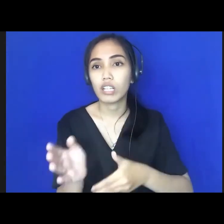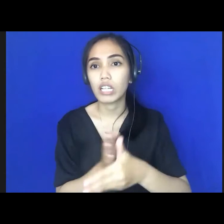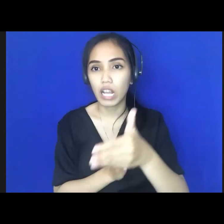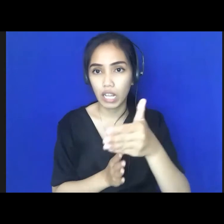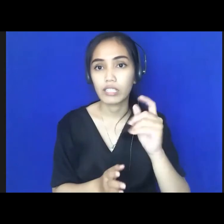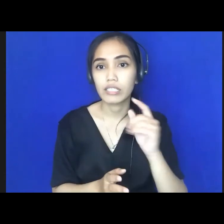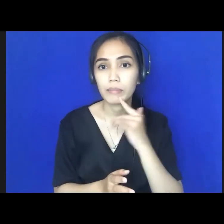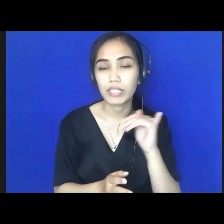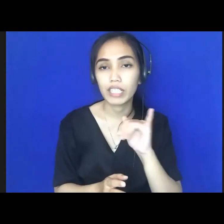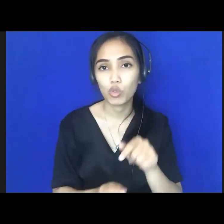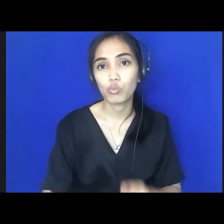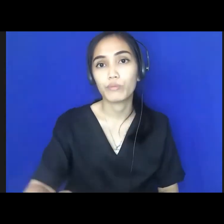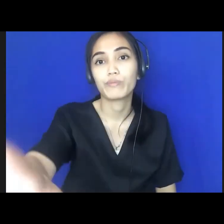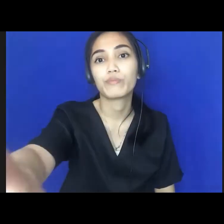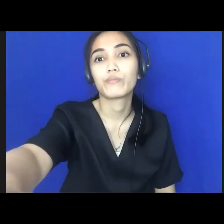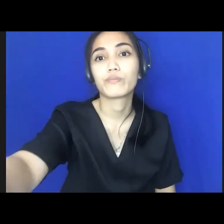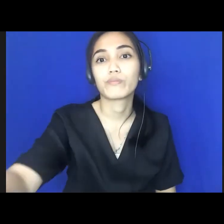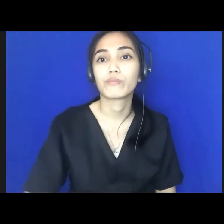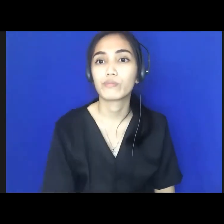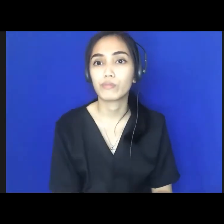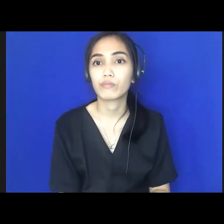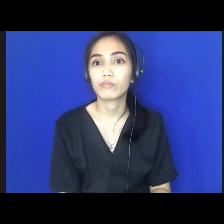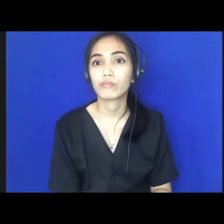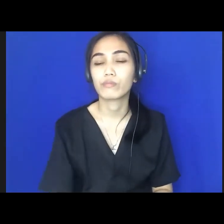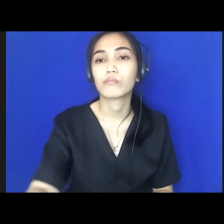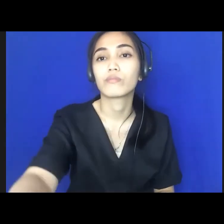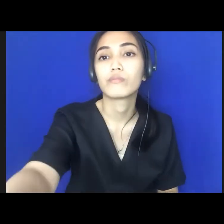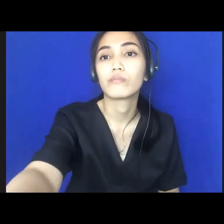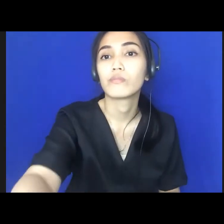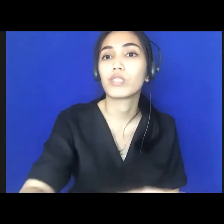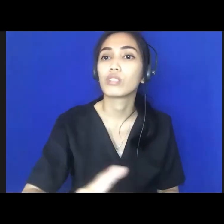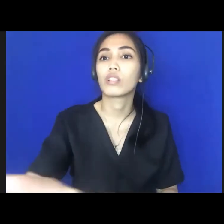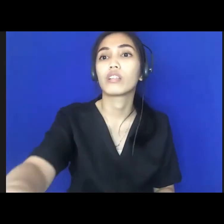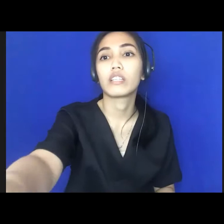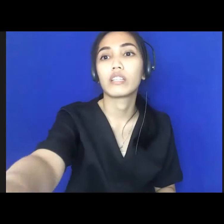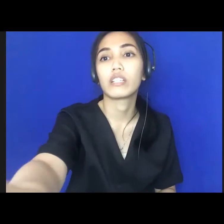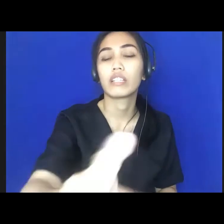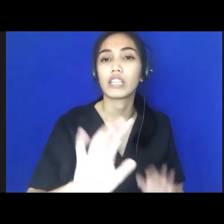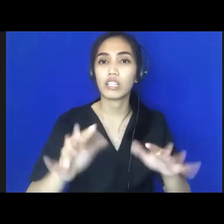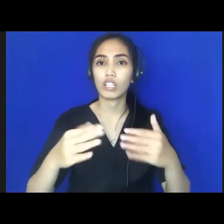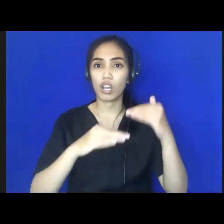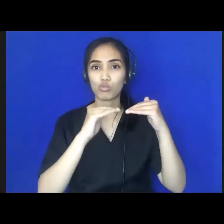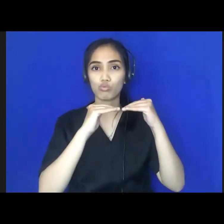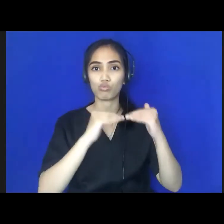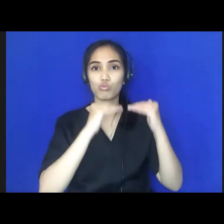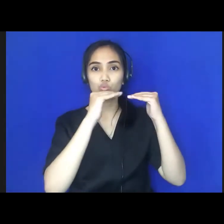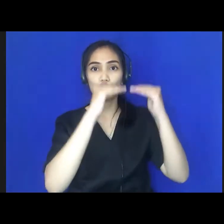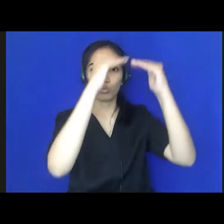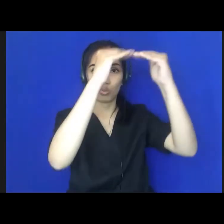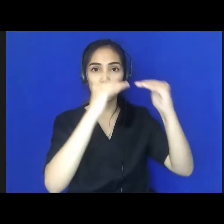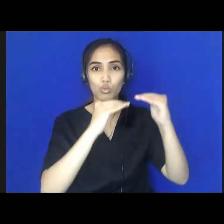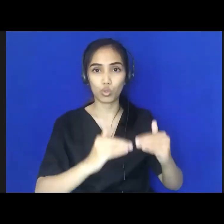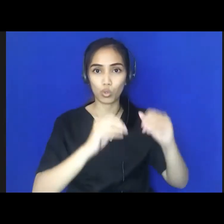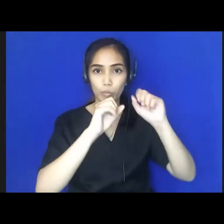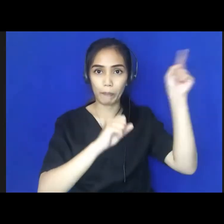Seperti itu. Baik Bu, jadi bukan hanya di dalam struktur pemerintahan, tapi juga non-pemerintah